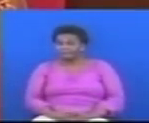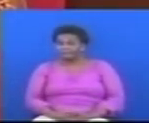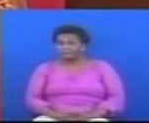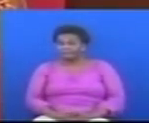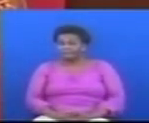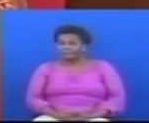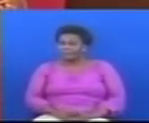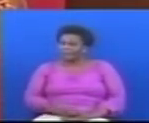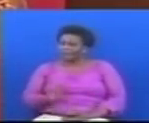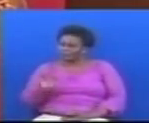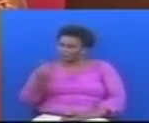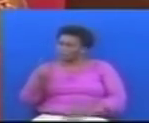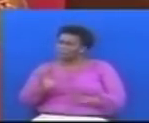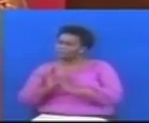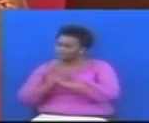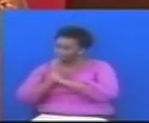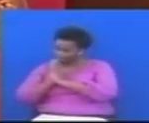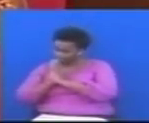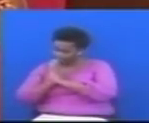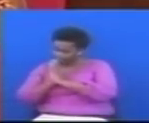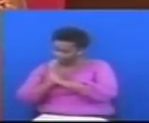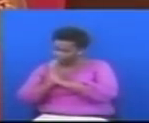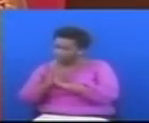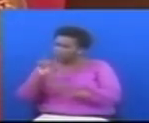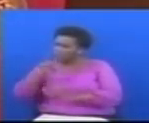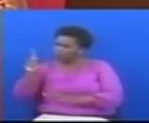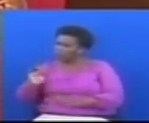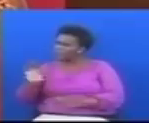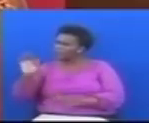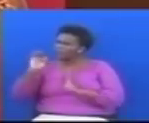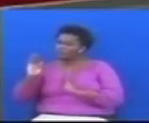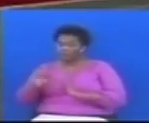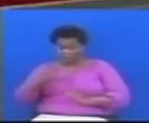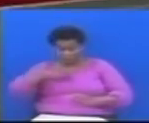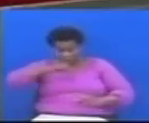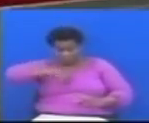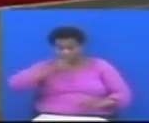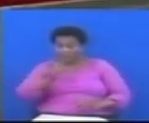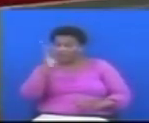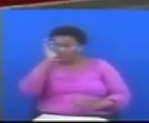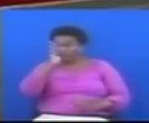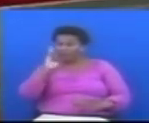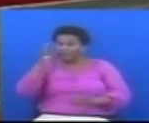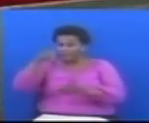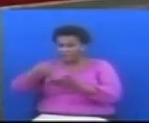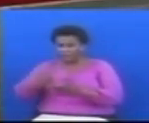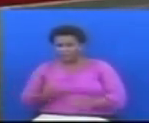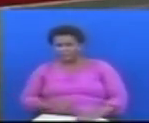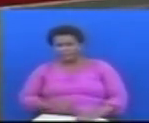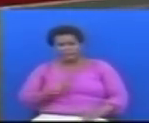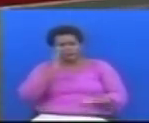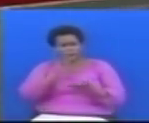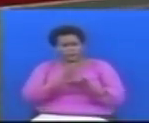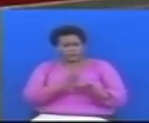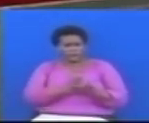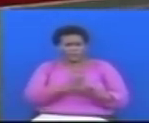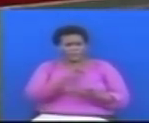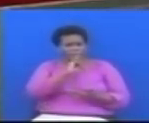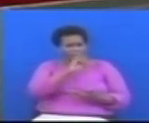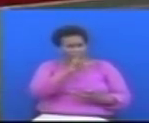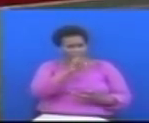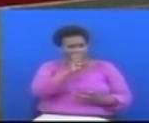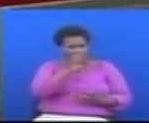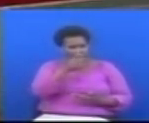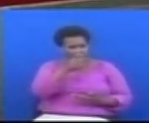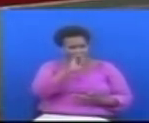Kwanza nimshukuru kwa swali lake zuri, na mimi mwenyewe nimewahi kufika Idete. Katika Idete pale ikiwemo gereza la Idete